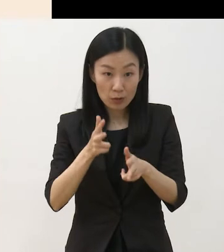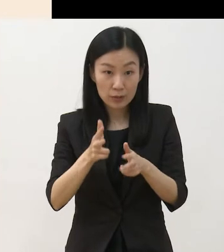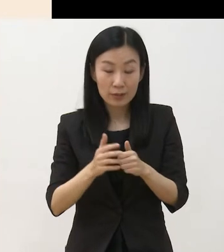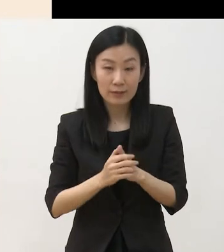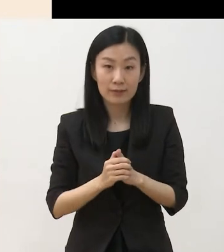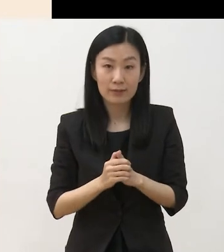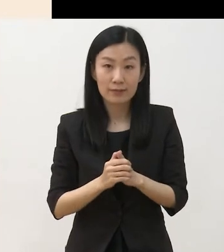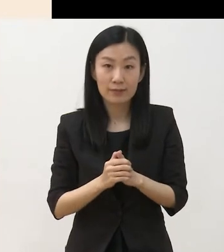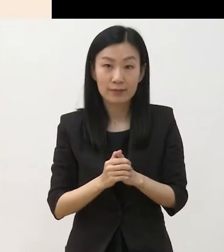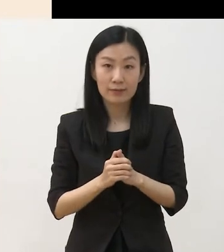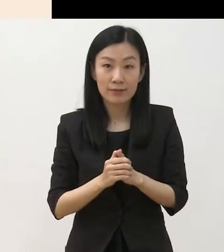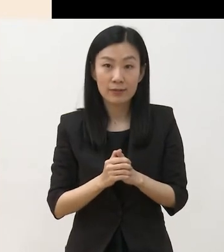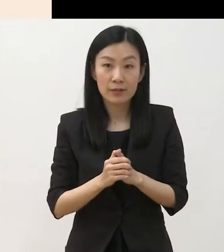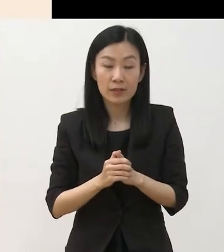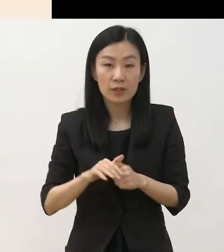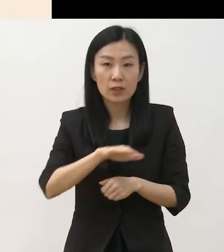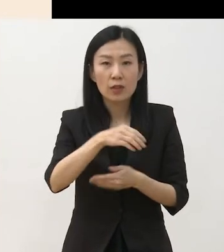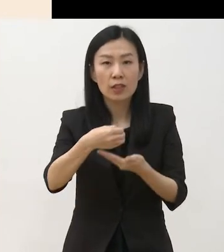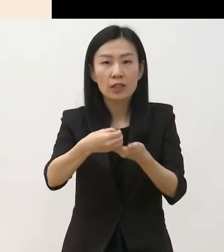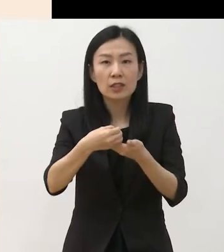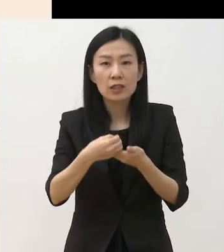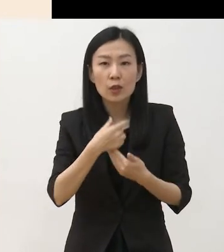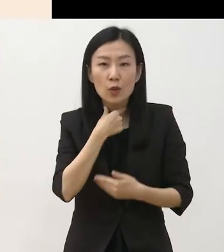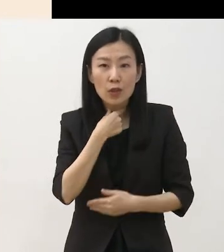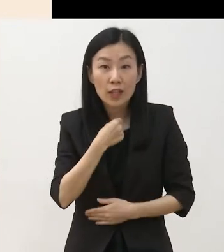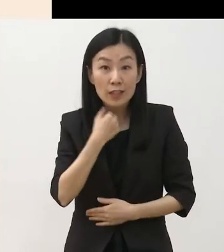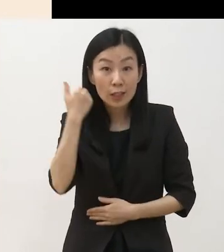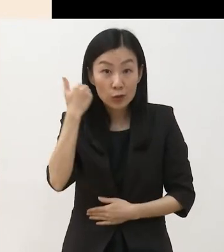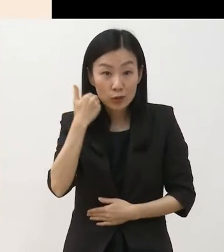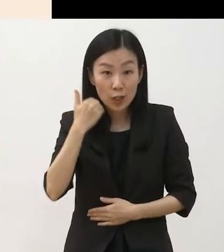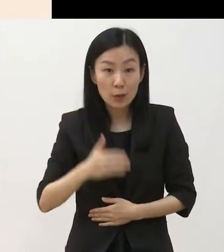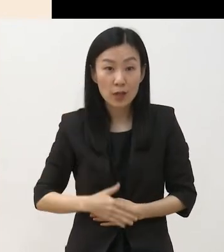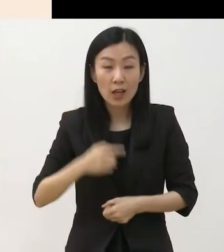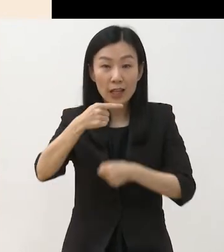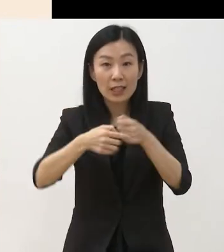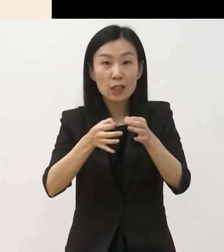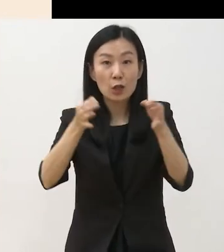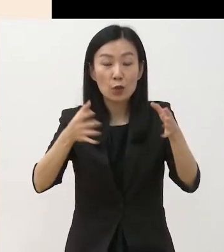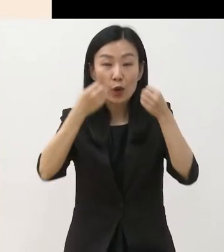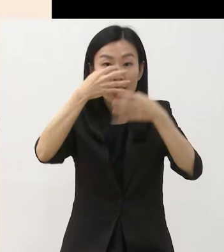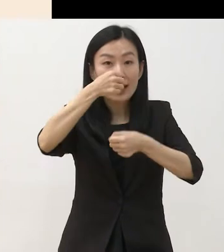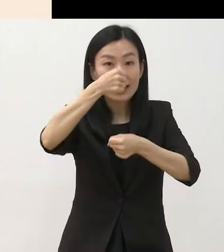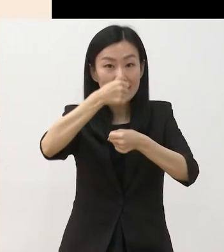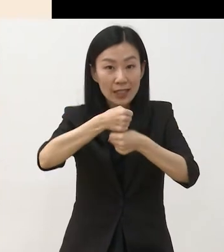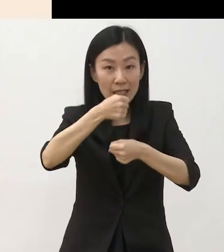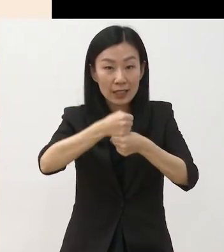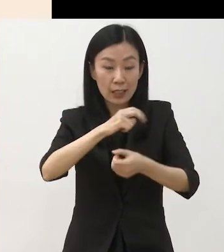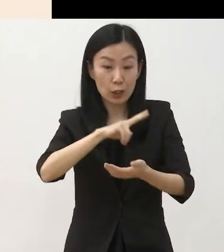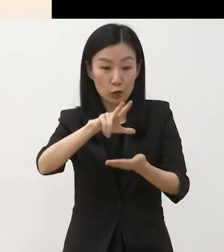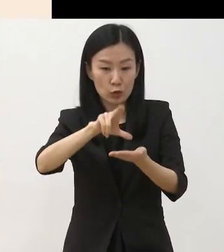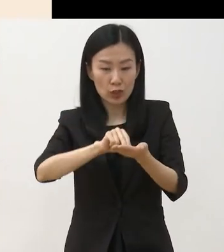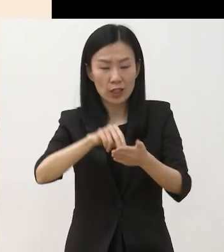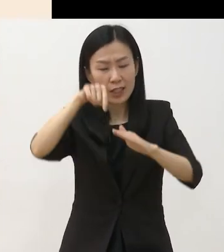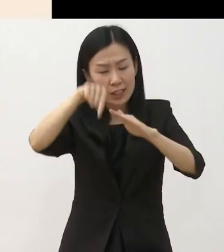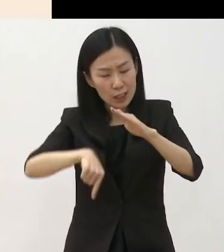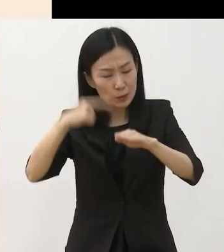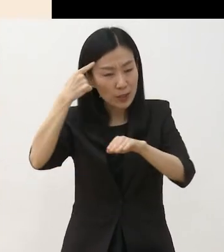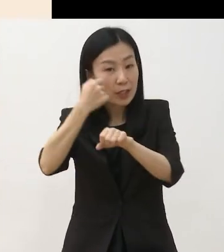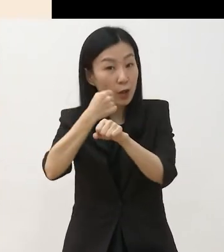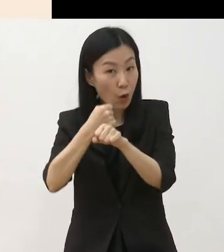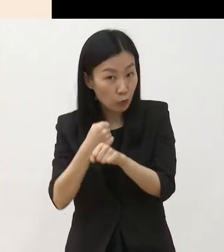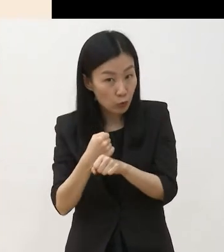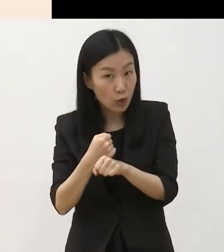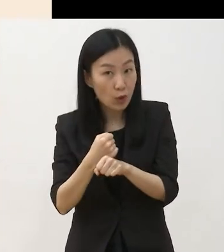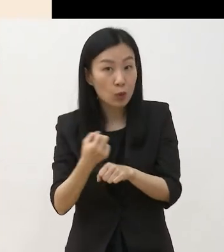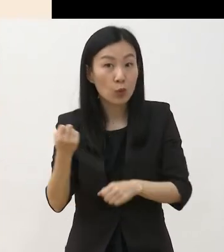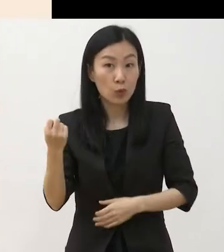저희는 이런 분들을 좀 모시고자 합니다. 한해 동안 창작 주제에 대해서 깊이 연구하고,